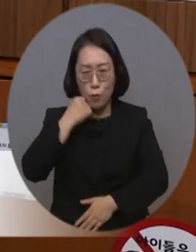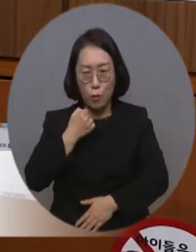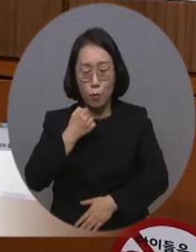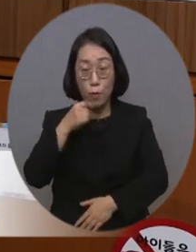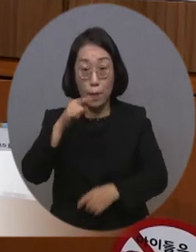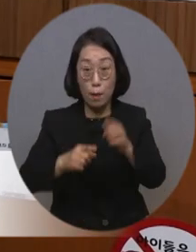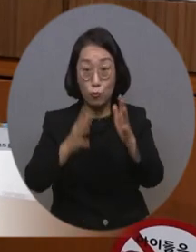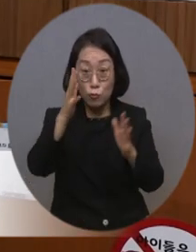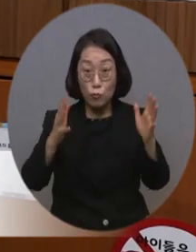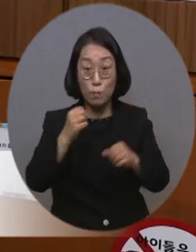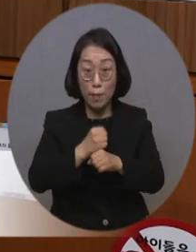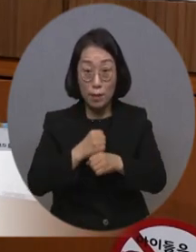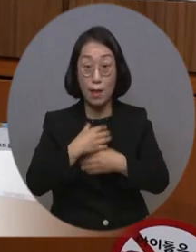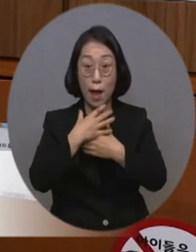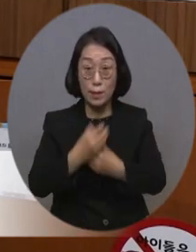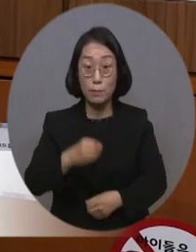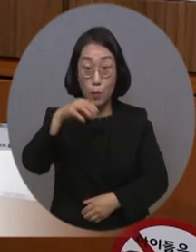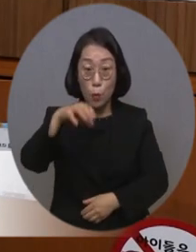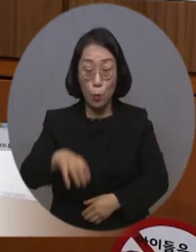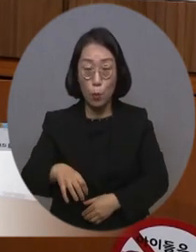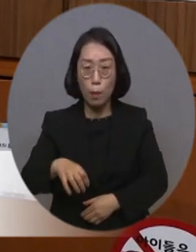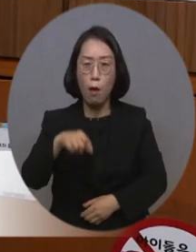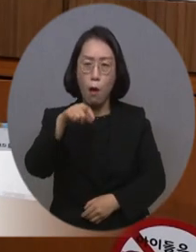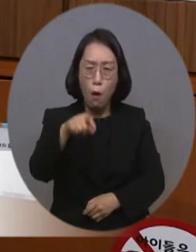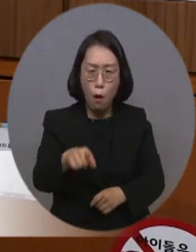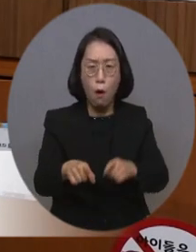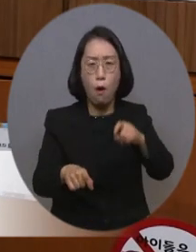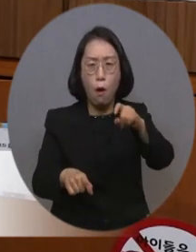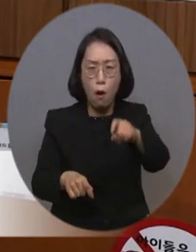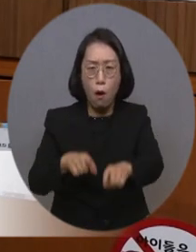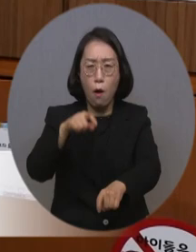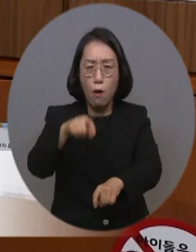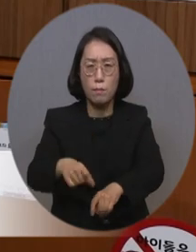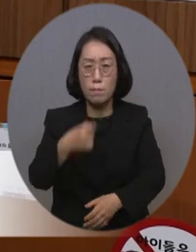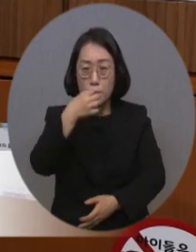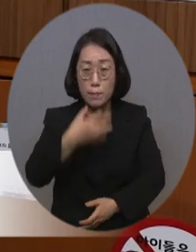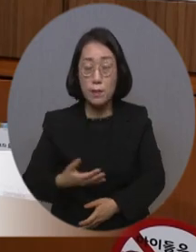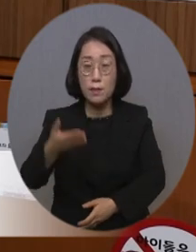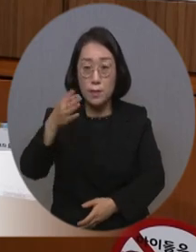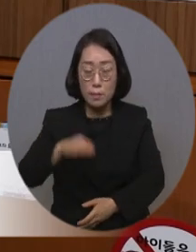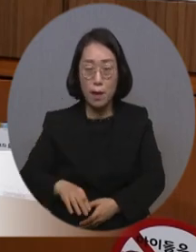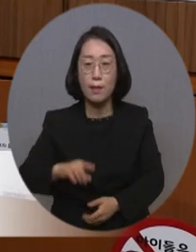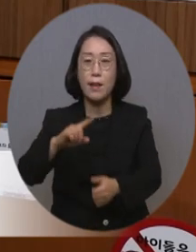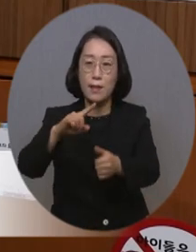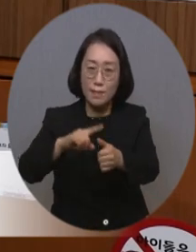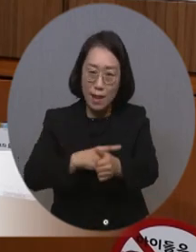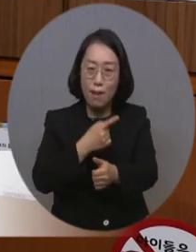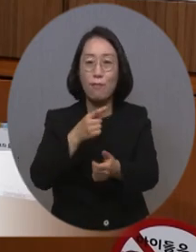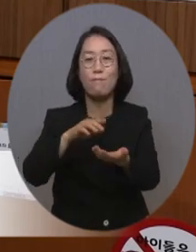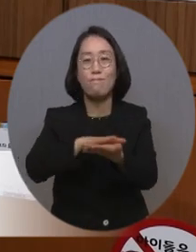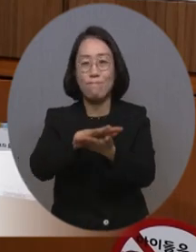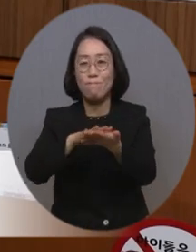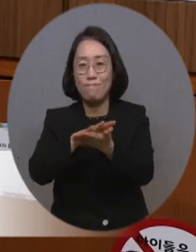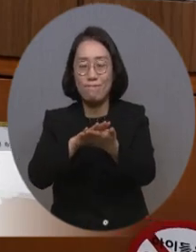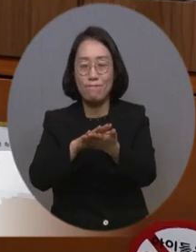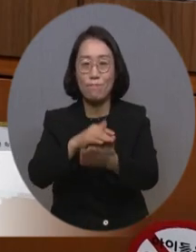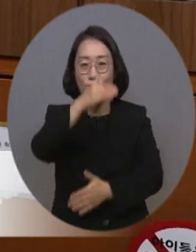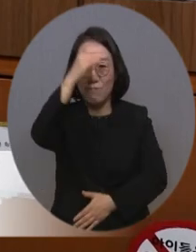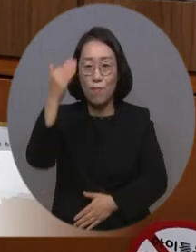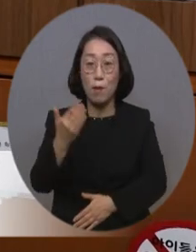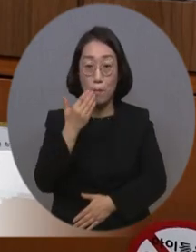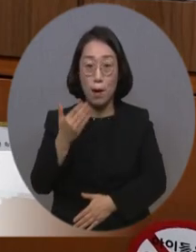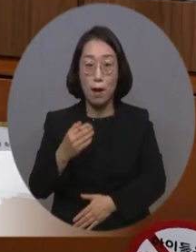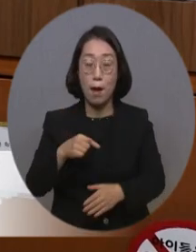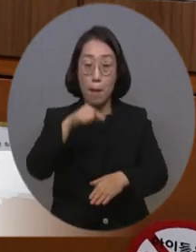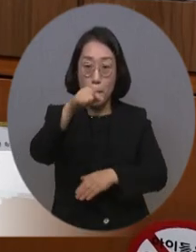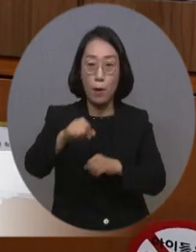이후로는 걷기 힘든 아이들이 어린이집 내에서 자연과 함께 숲을 이용할 수 있었고 특히